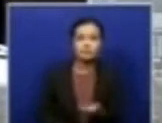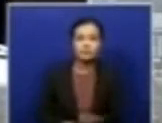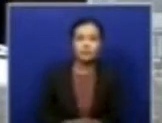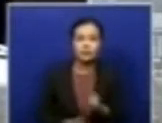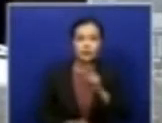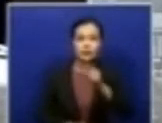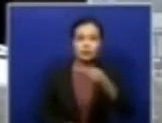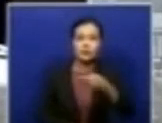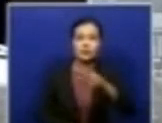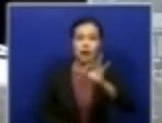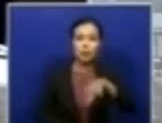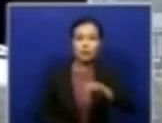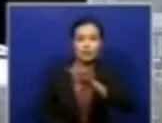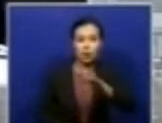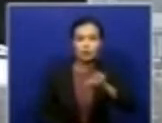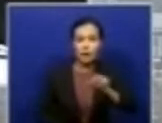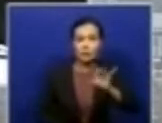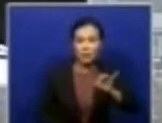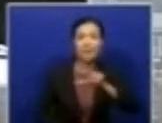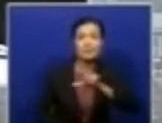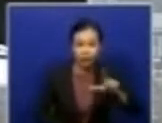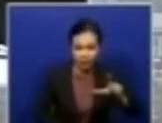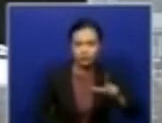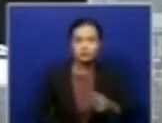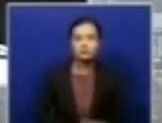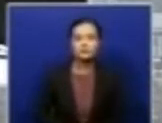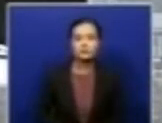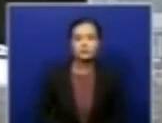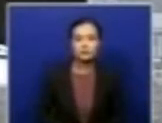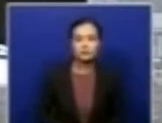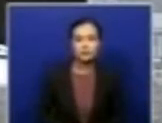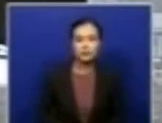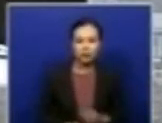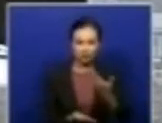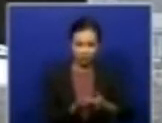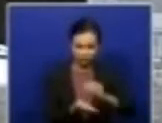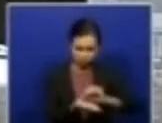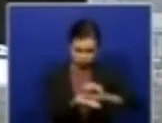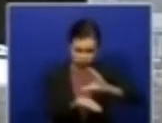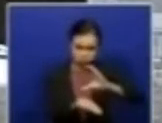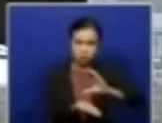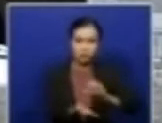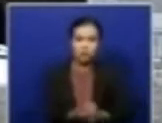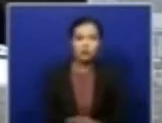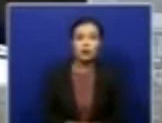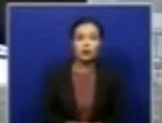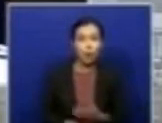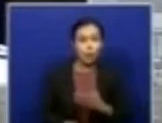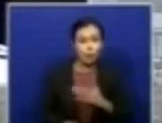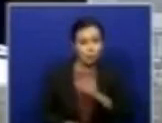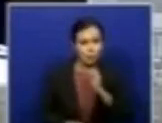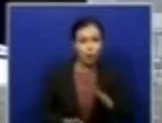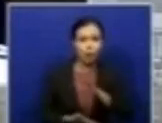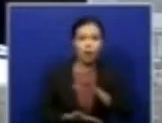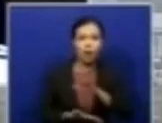19,438ล้านอะมากไม่เงิน ผมไม่ได้พูดถึงรายการที่ตลาดประช